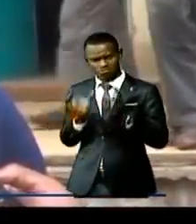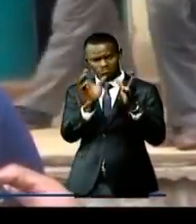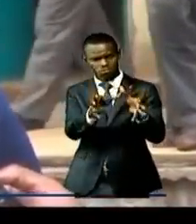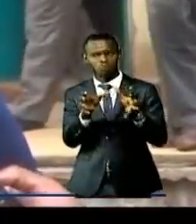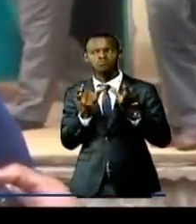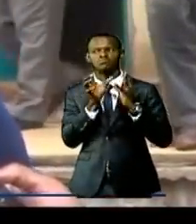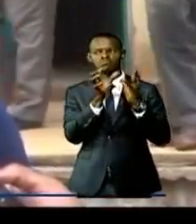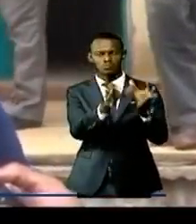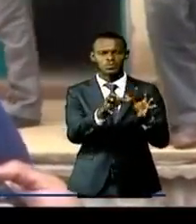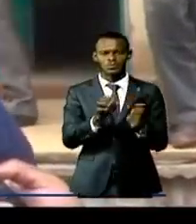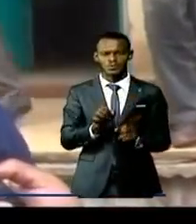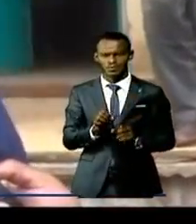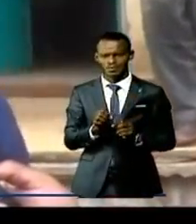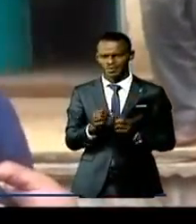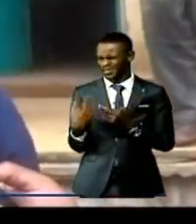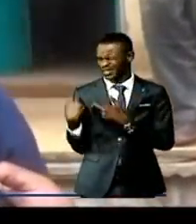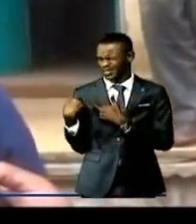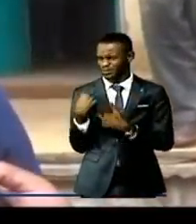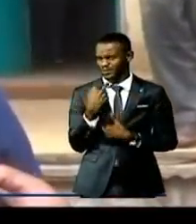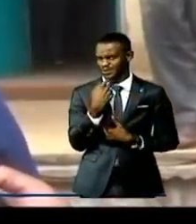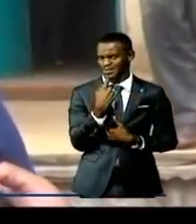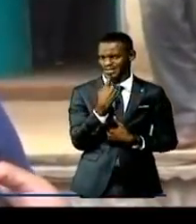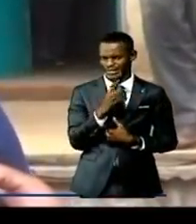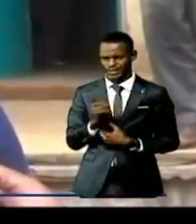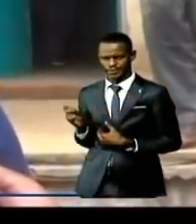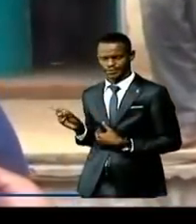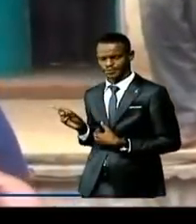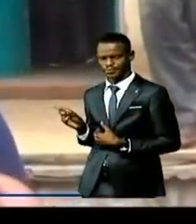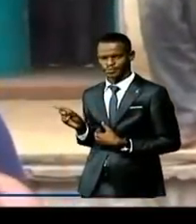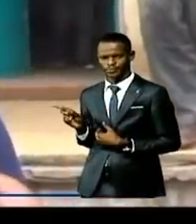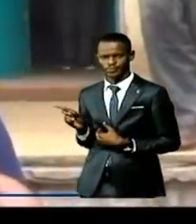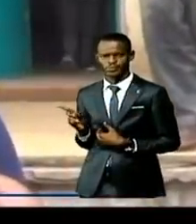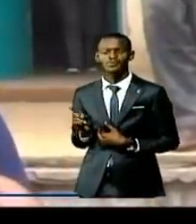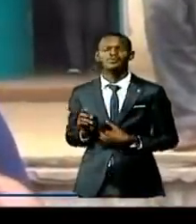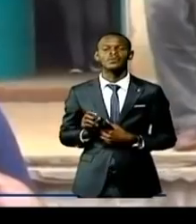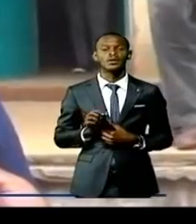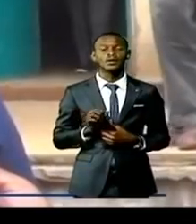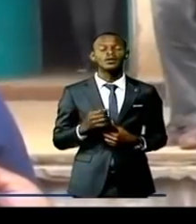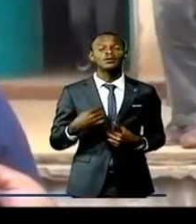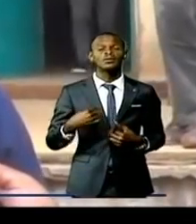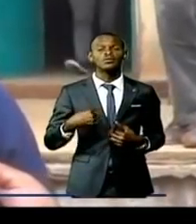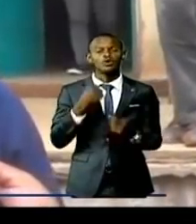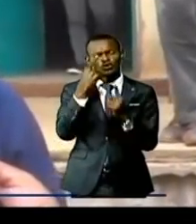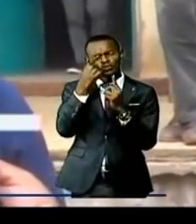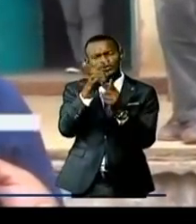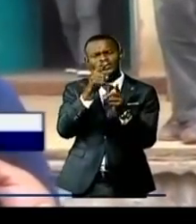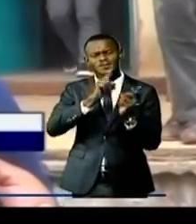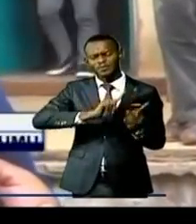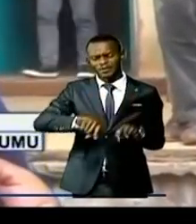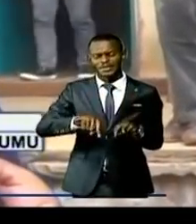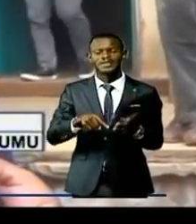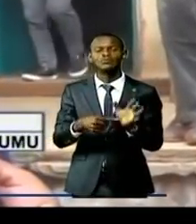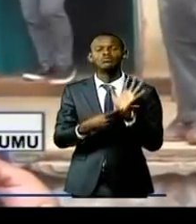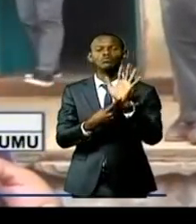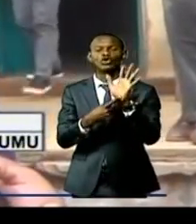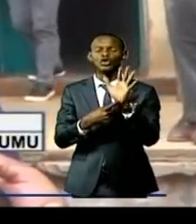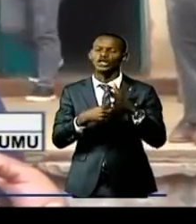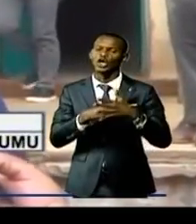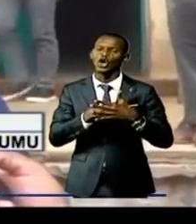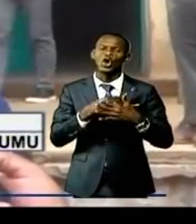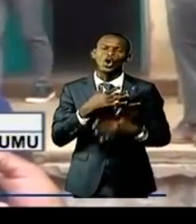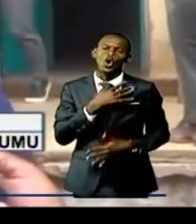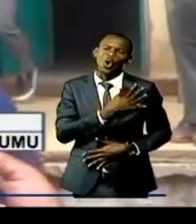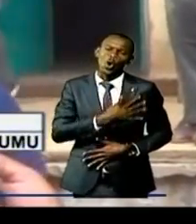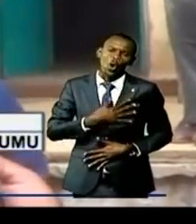présenter le mot de compassion de la part de notre président de la Fondation, Patrick Salomo. Depuis que